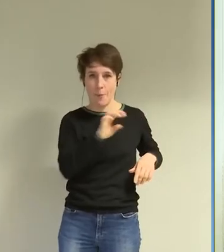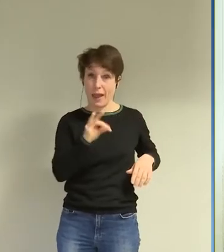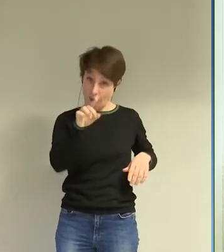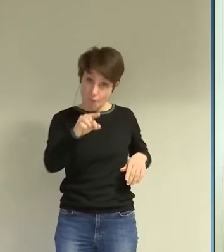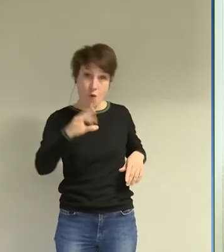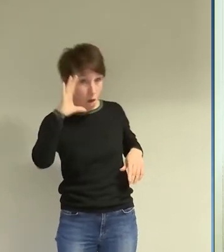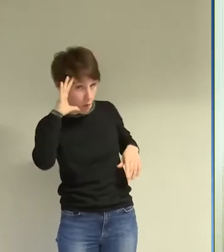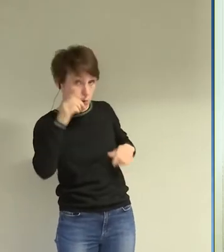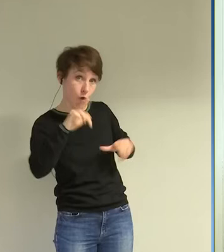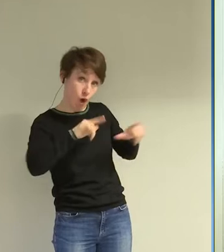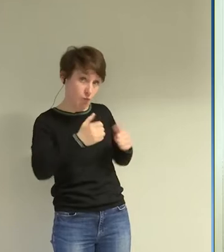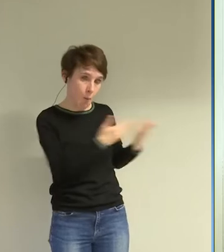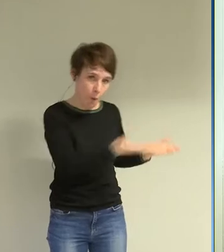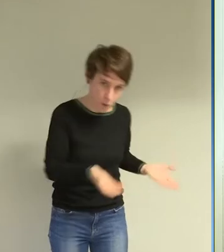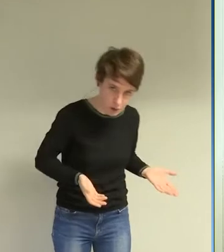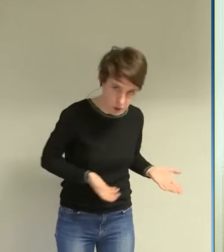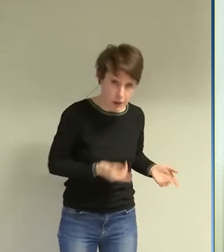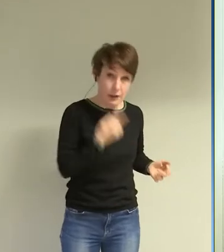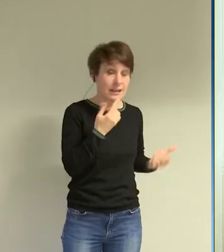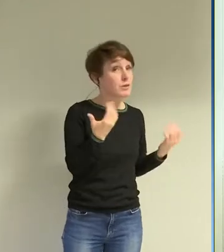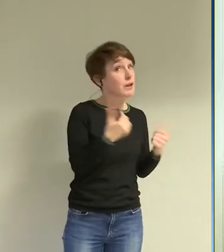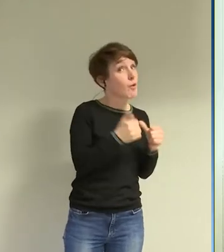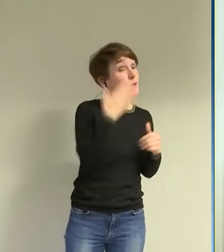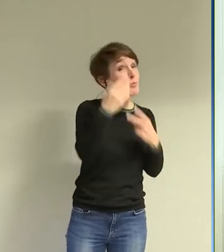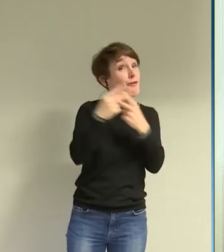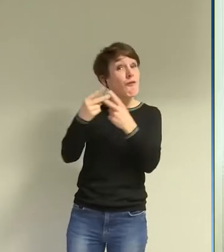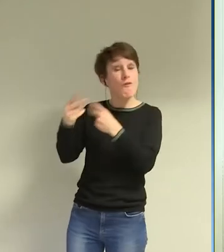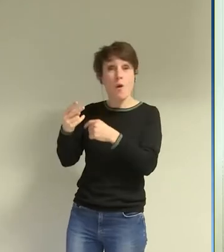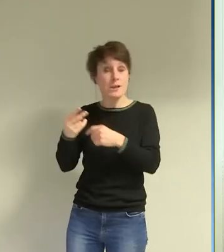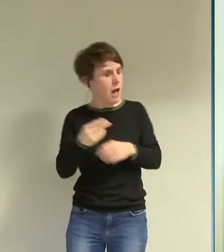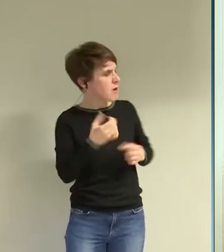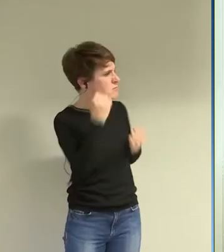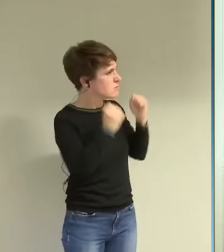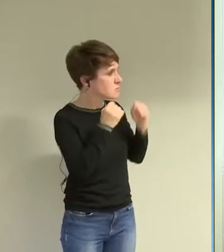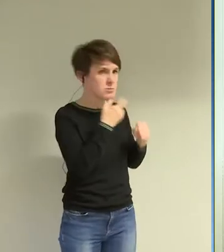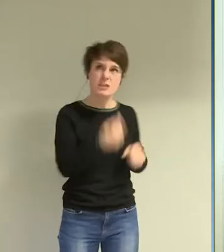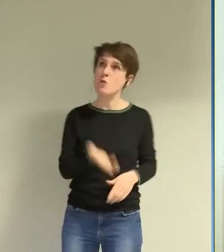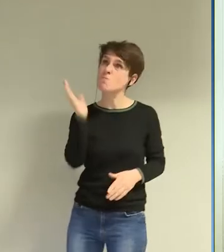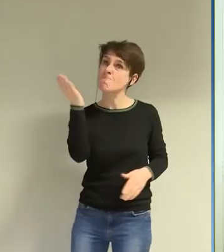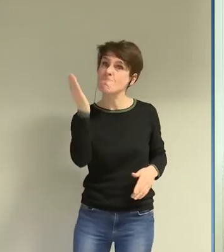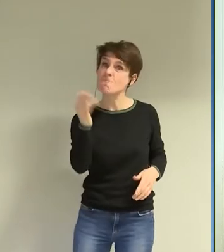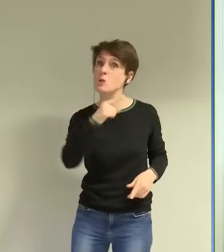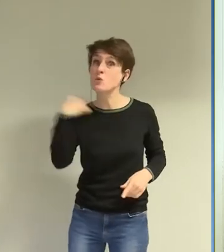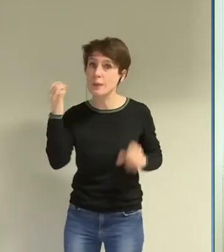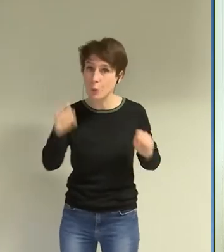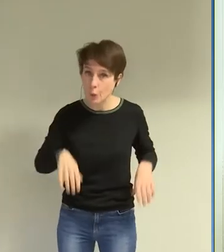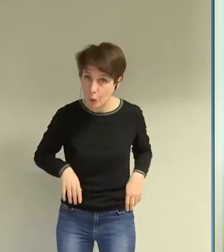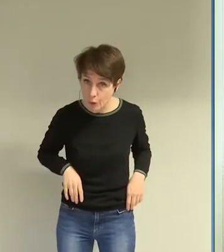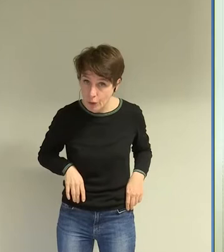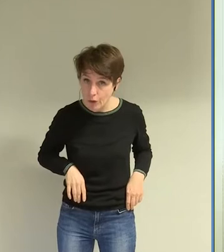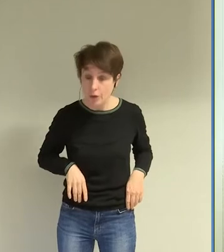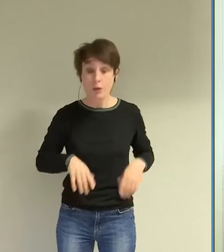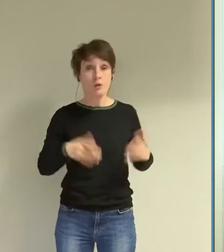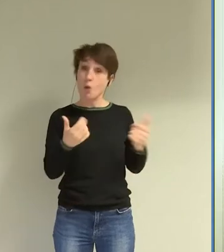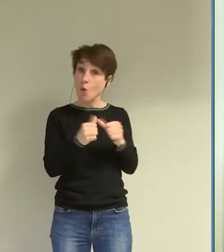menacer mans les riverains qui ont l'outrecuidance de se plaindre car il voudrait vivre en paix vous avez trouvé comme unique solution au problème du